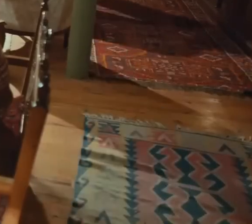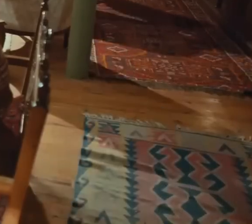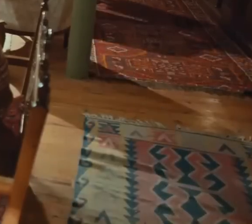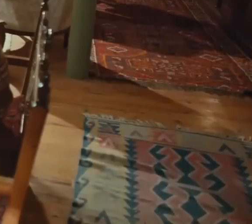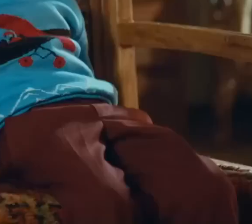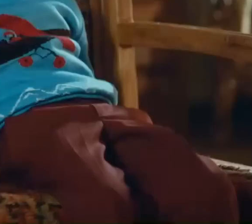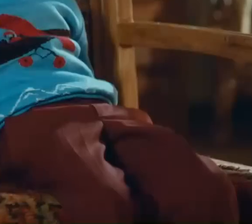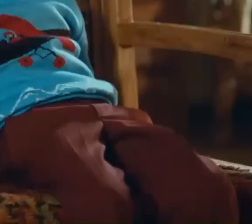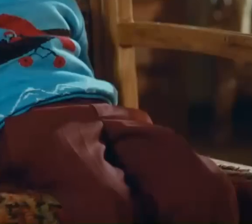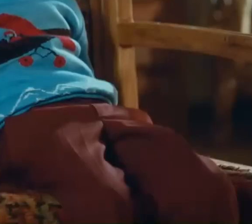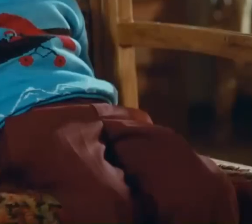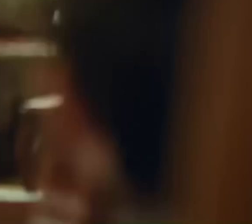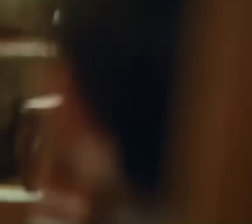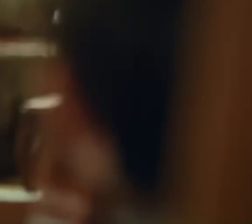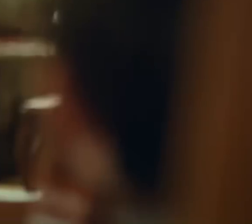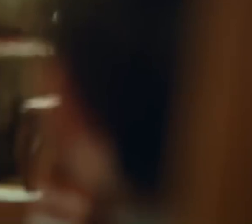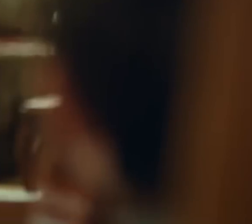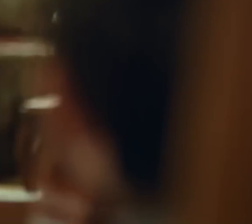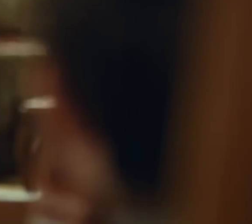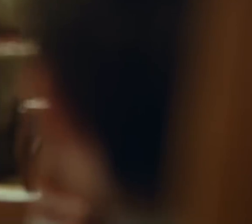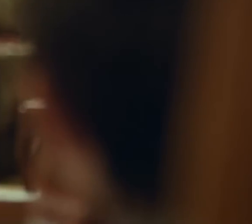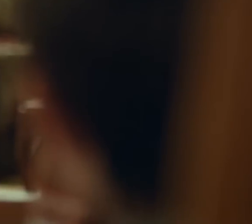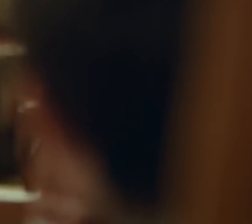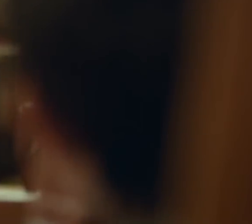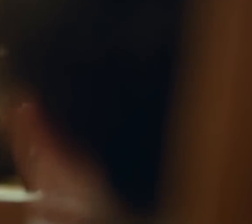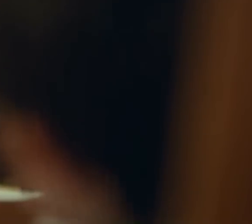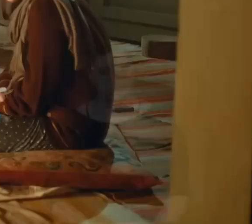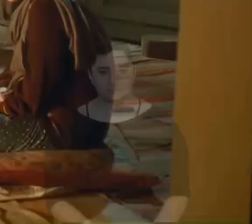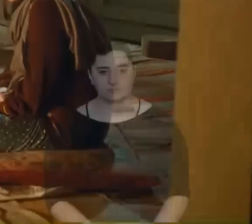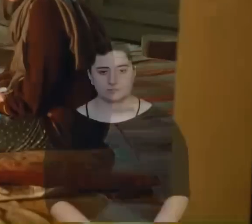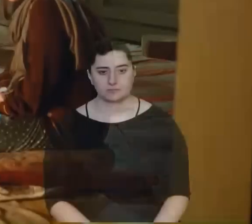döndü. Çocuklar afacan bakışlarla oturuyorlar.